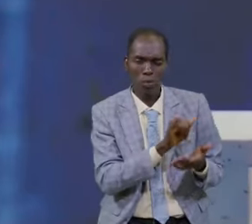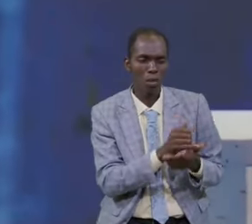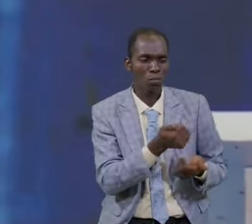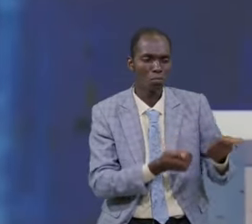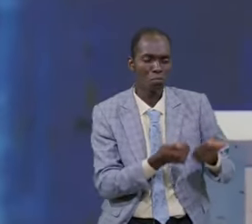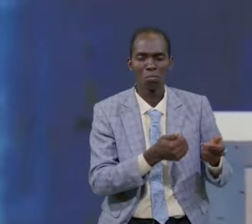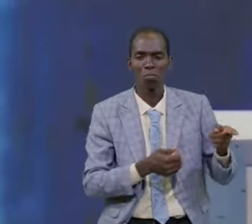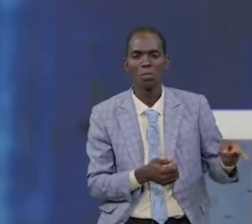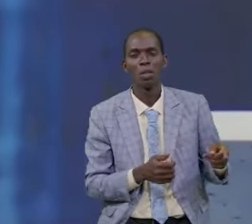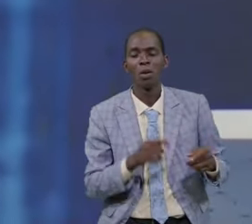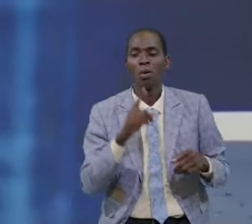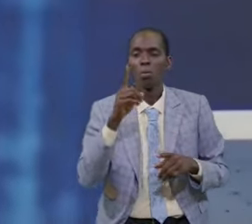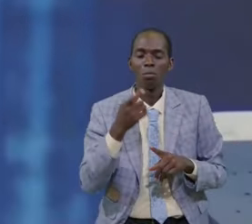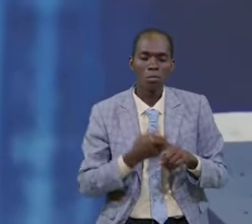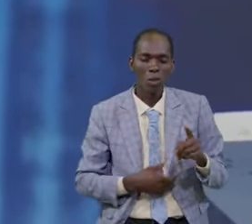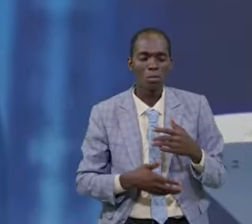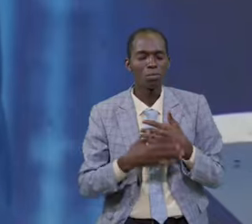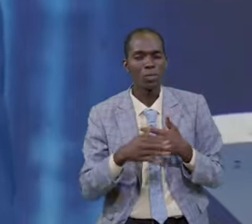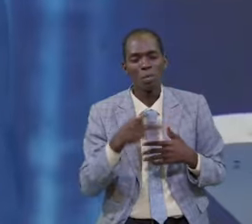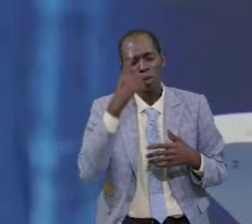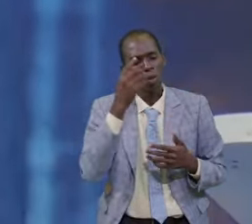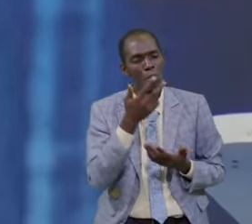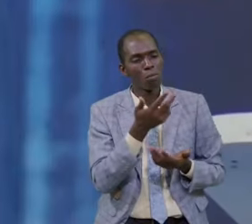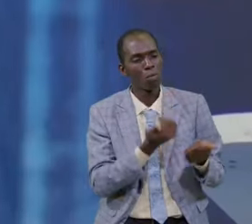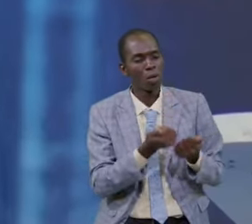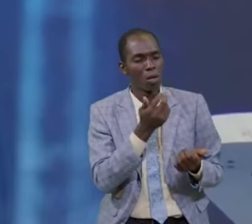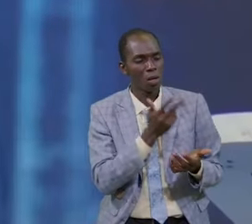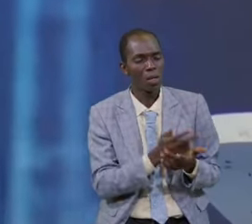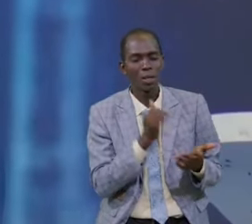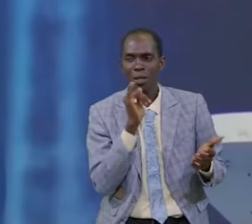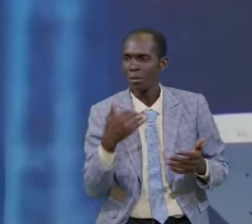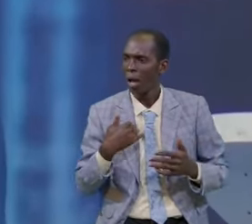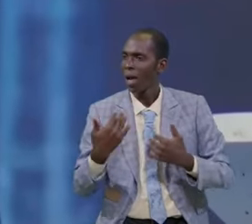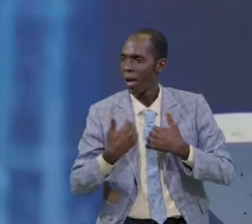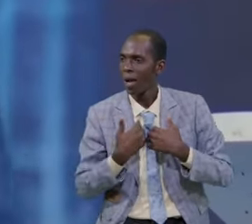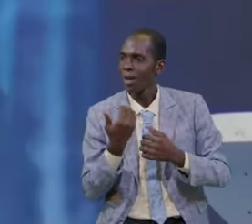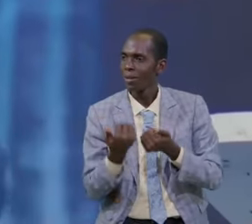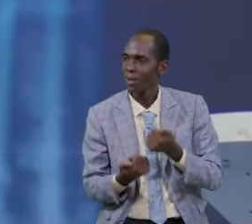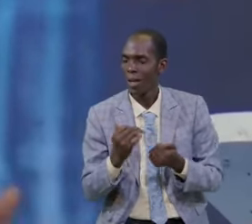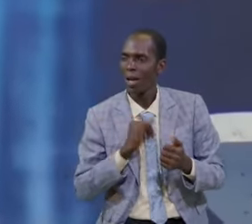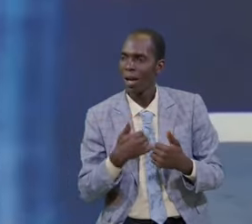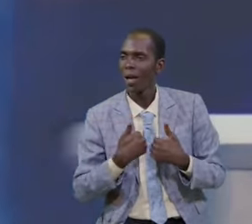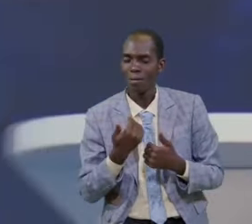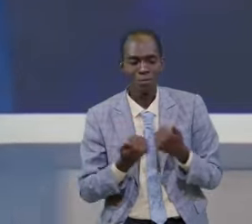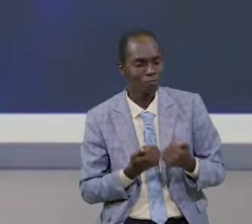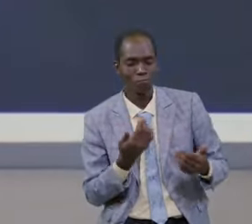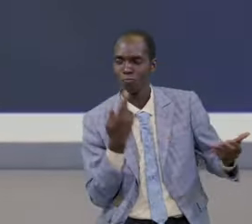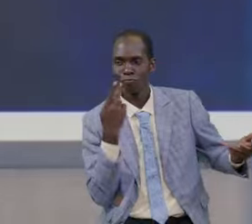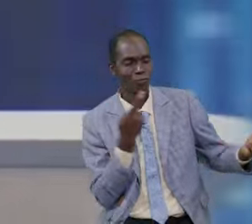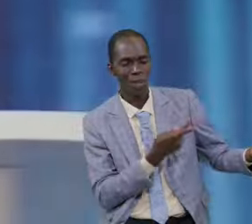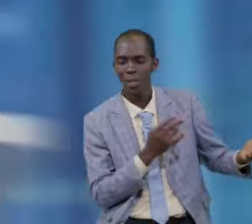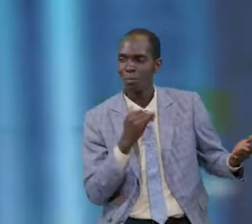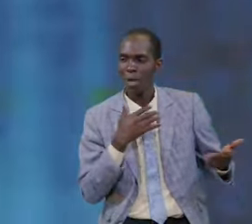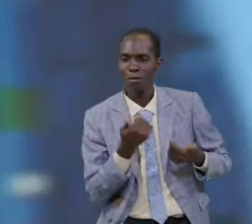quelques années après, le véhicule est garé là-bas. Oh, j'ai un véhicule, c'est mon véhicule, le véhicule est bon. Quelques années, il va